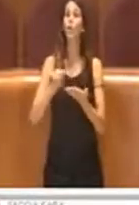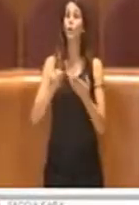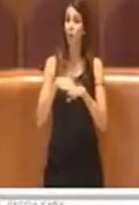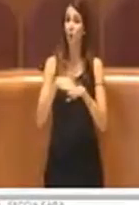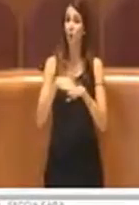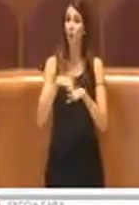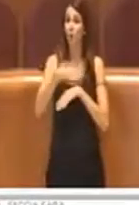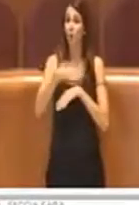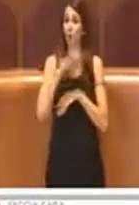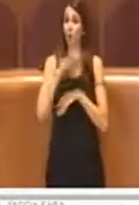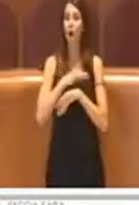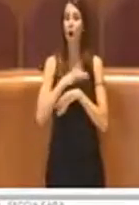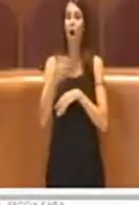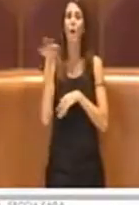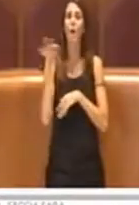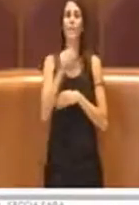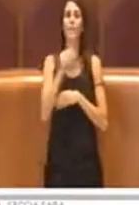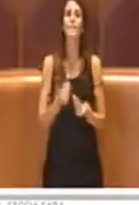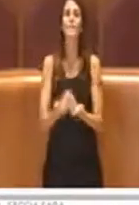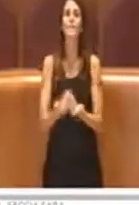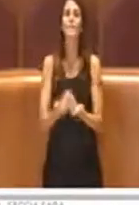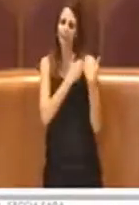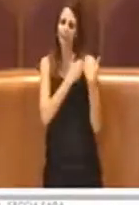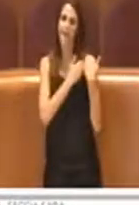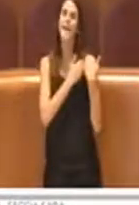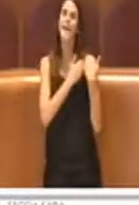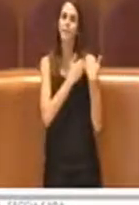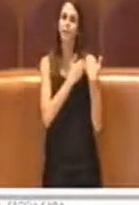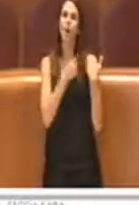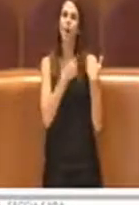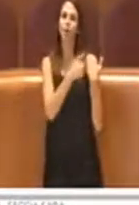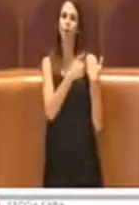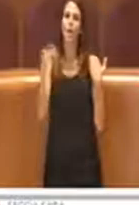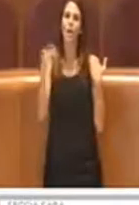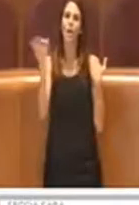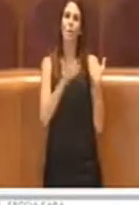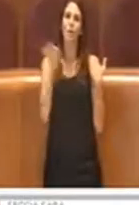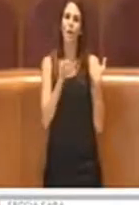impegno efficace nei riguardi di questa categoria, perché siano